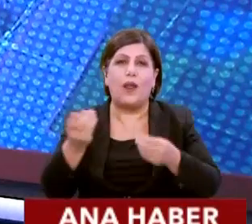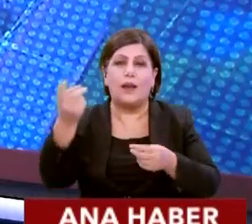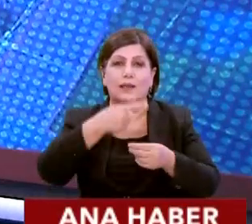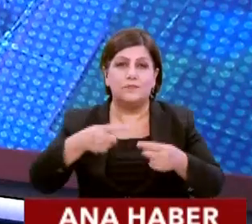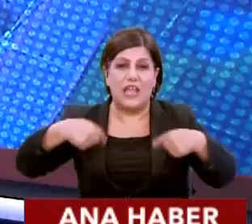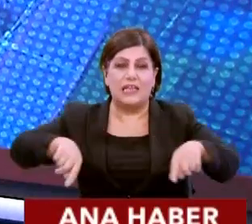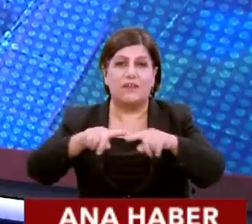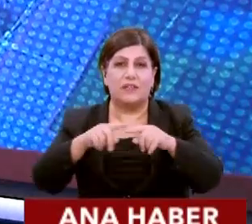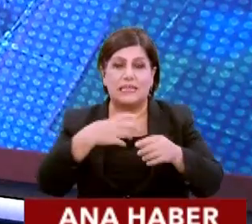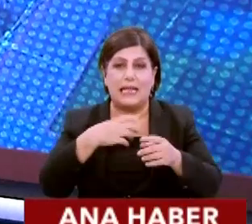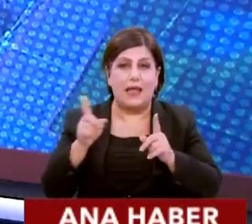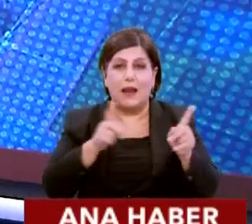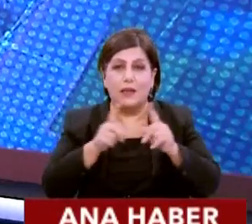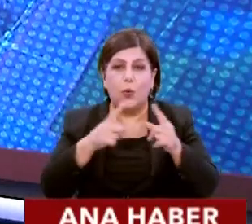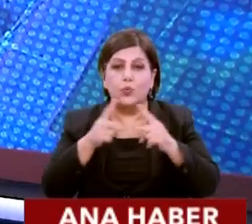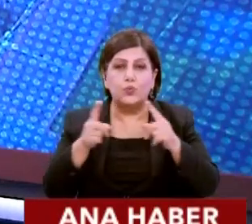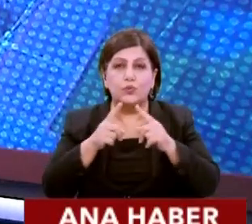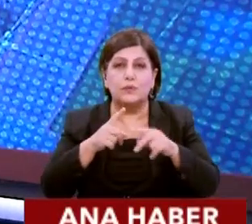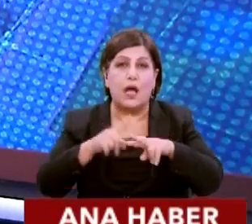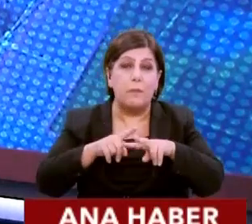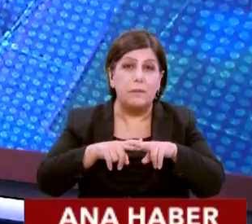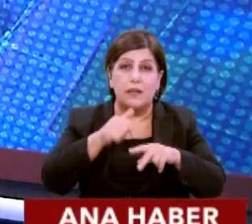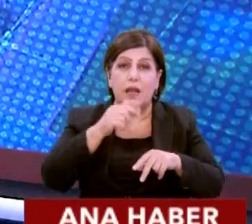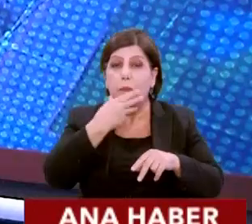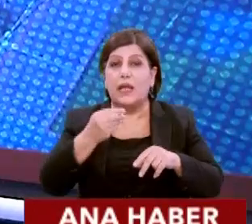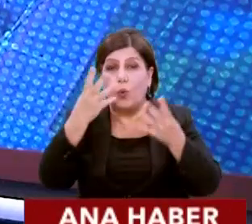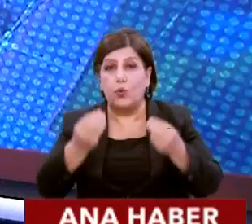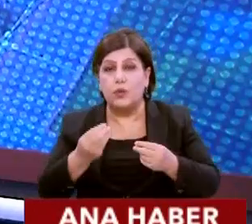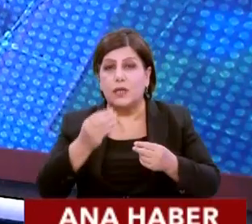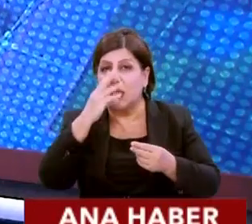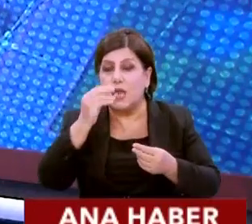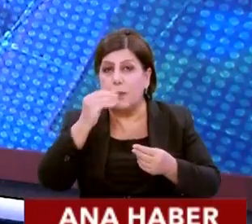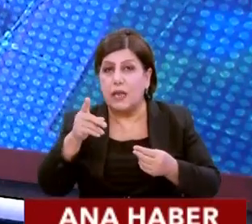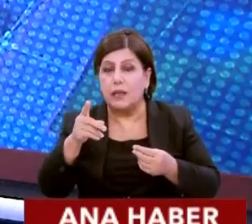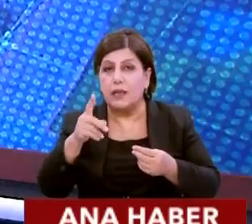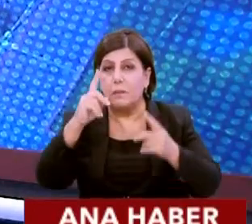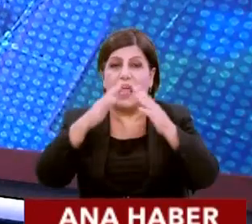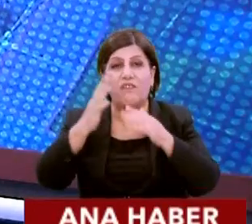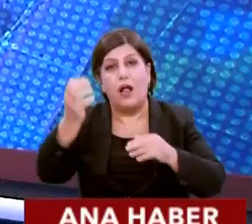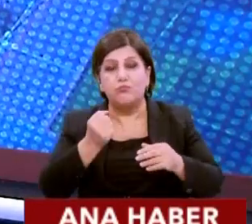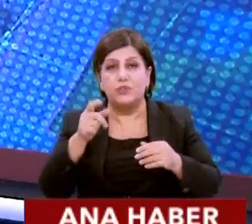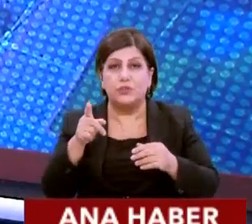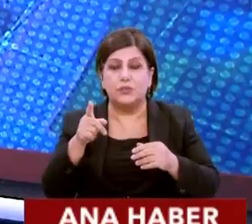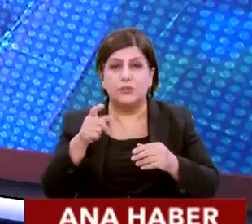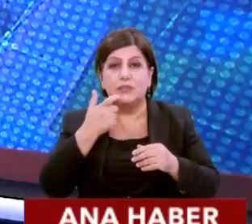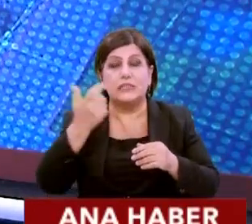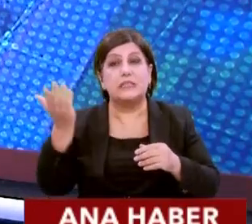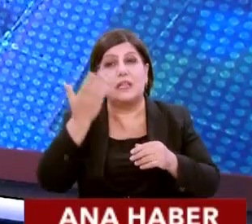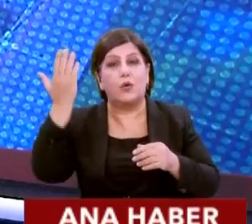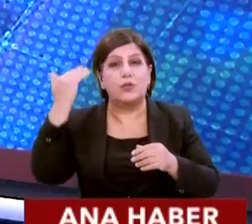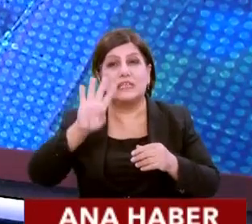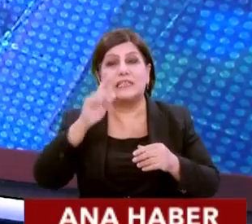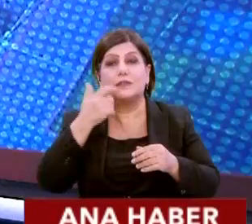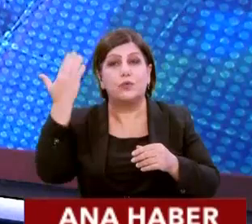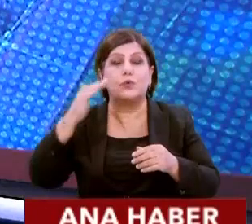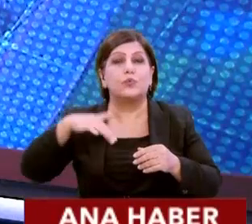etrafımızda kendi aralarında konuşurken Ahmet Bey emekli oldu ikramiyesi ile bir ev almış yıllar önce 40 yıl